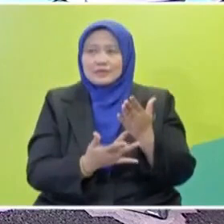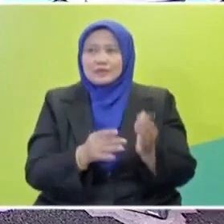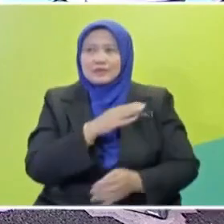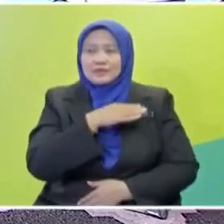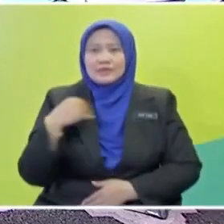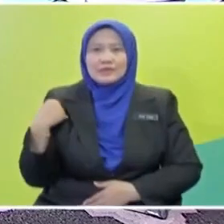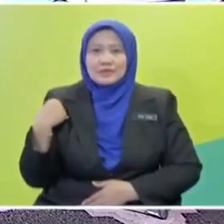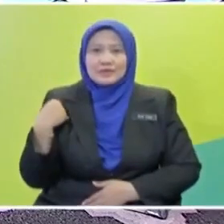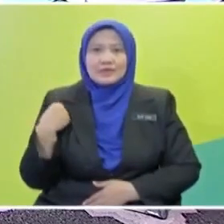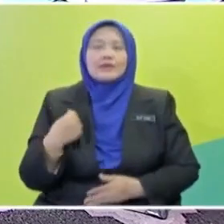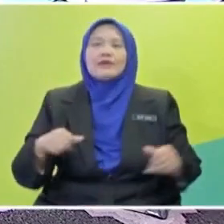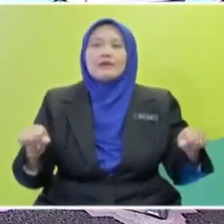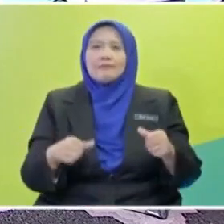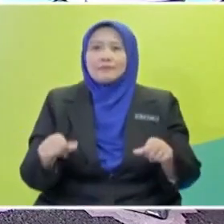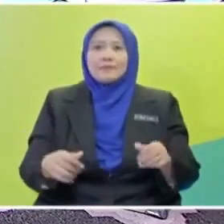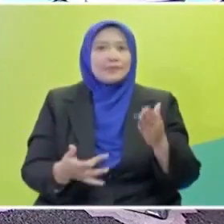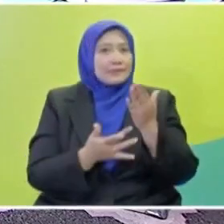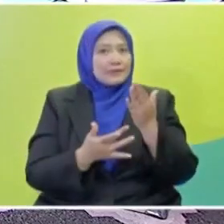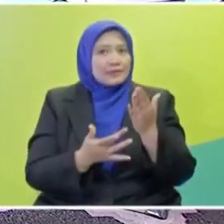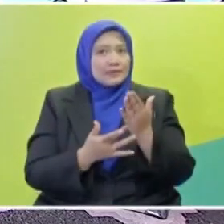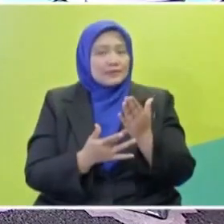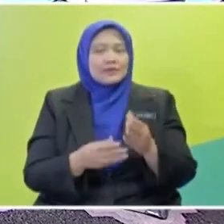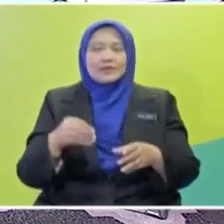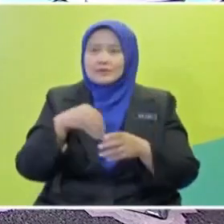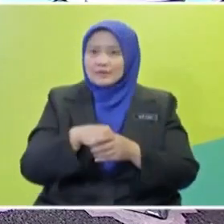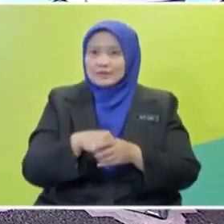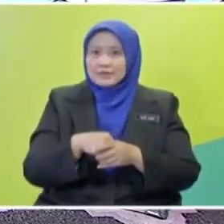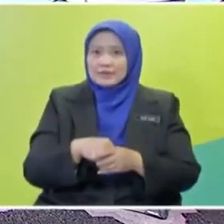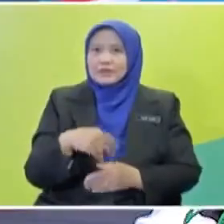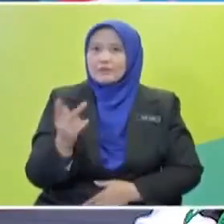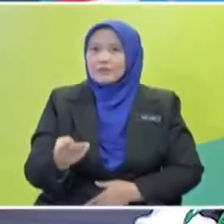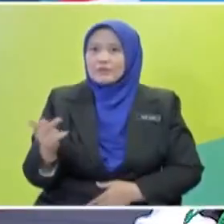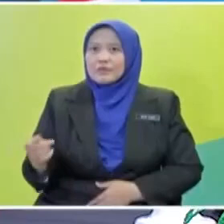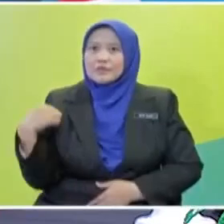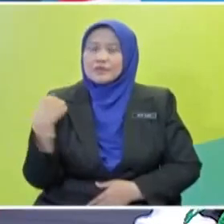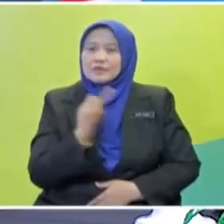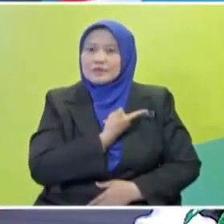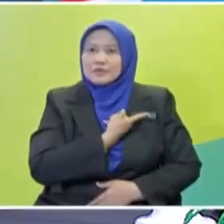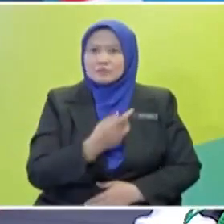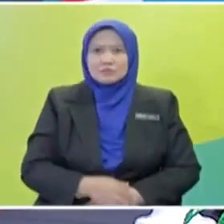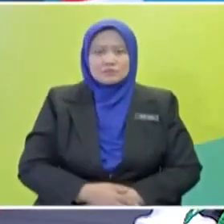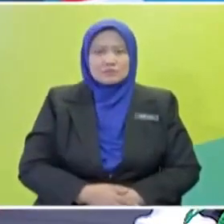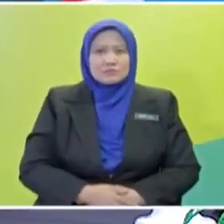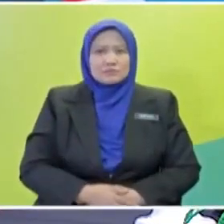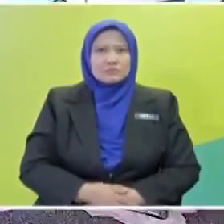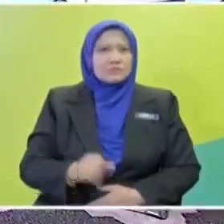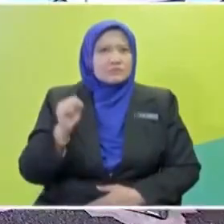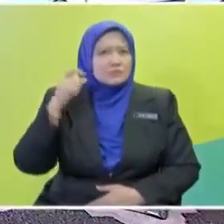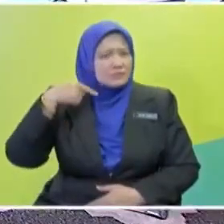aplikasi teknologi. Bagaimana kita aplikasi teknologi tu dalam kita punya produk nanti. Tapi Syafiqah tahu tak apa sebenarnya maksud teknologi